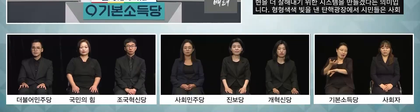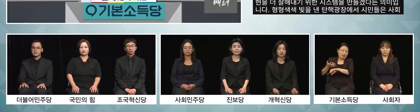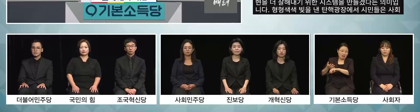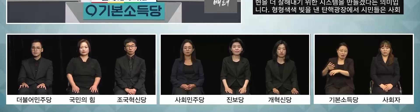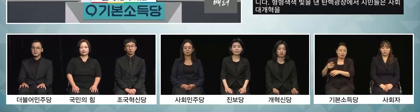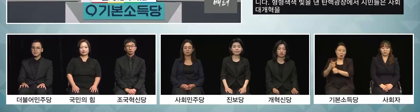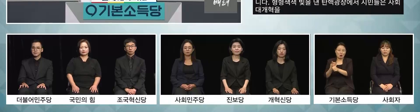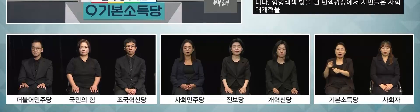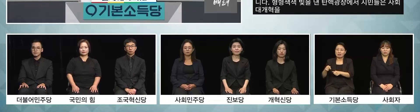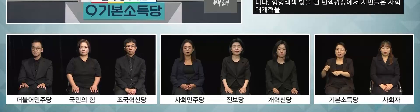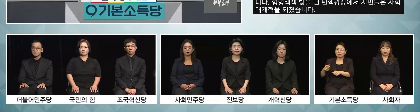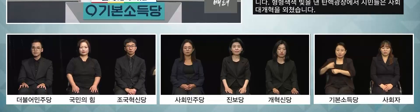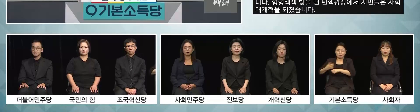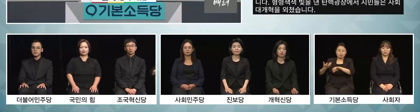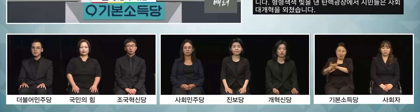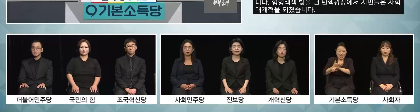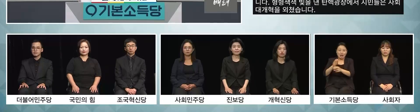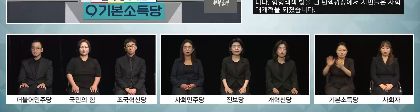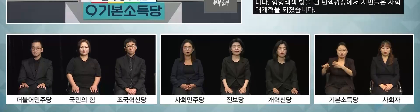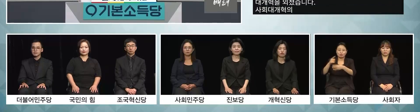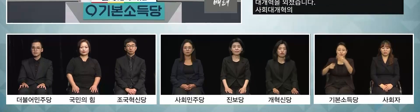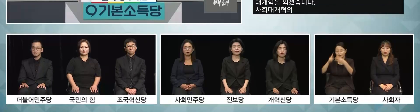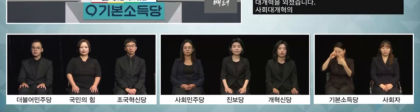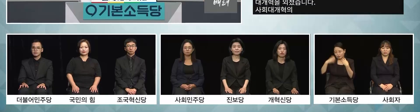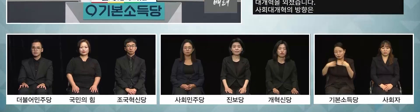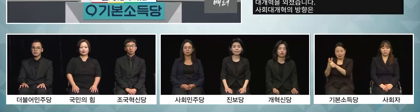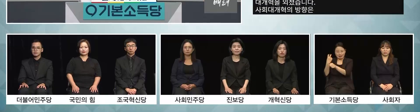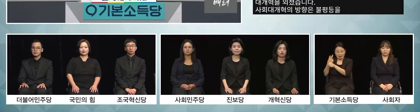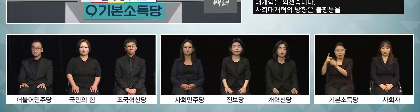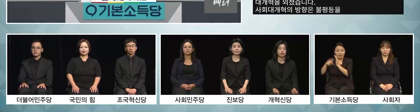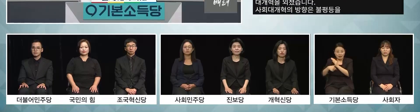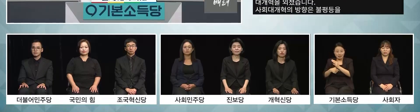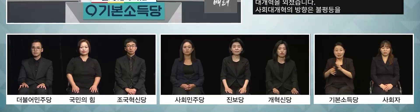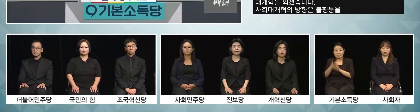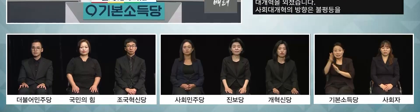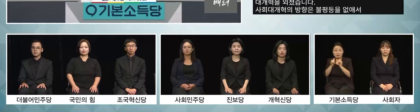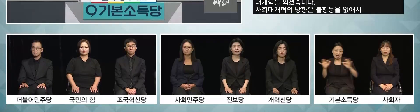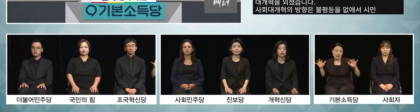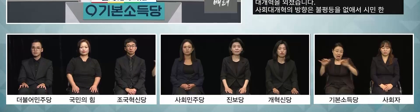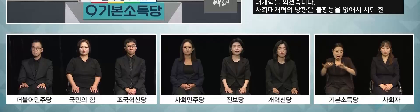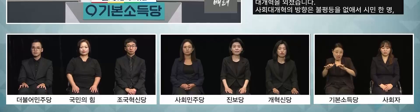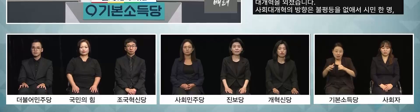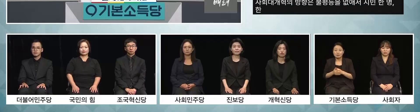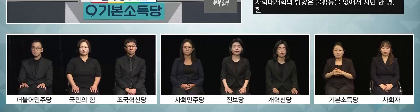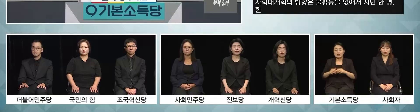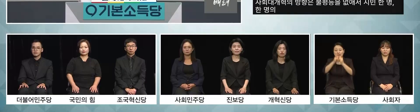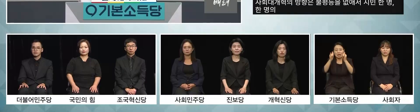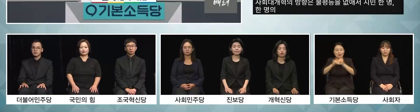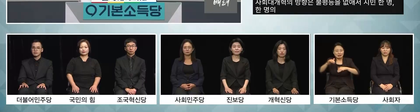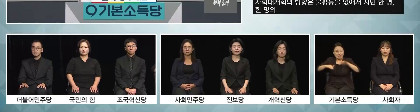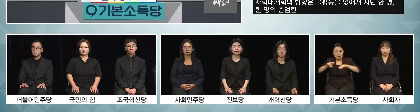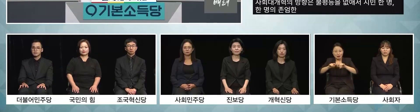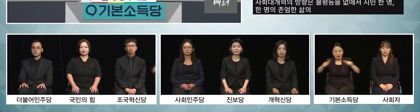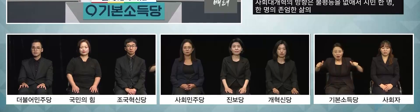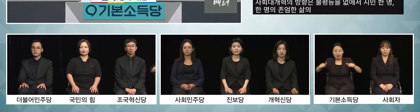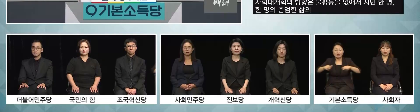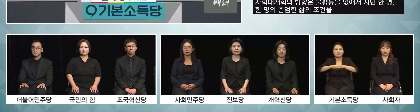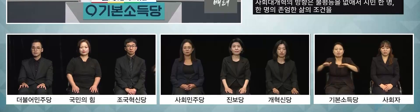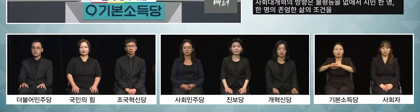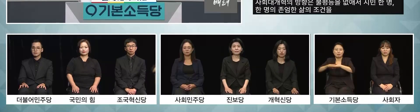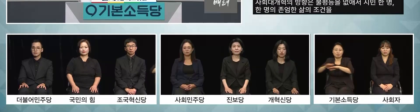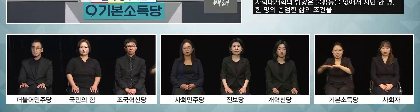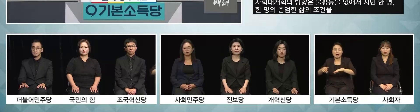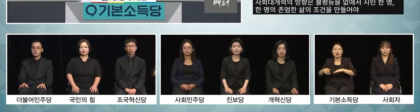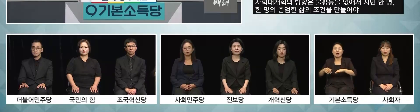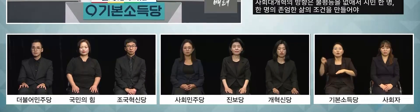외쳤습니다. 사회 대개혁의 방향은 불평등을 없애서 시민 한 명 한 명의 존엄한 삶의 조건을 만들어야